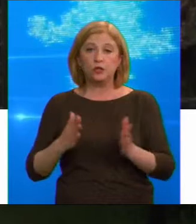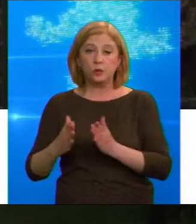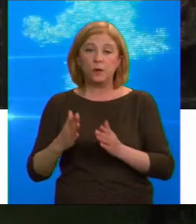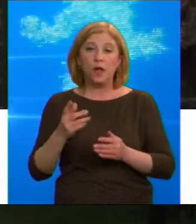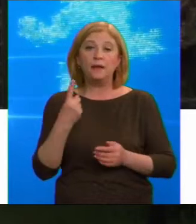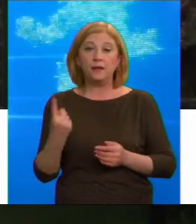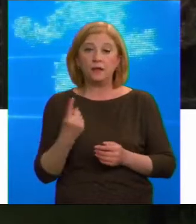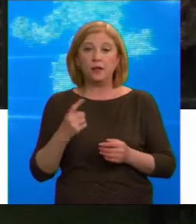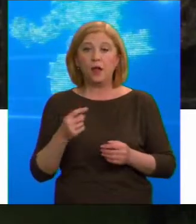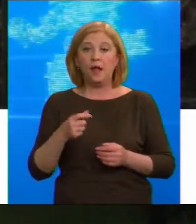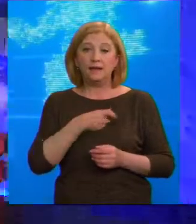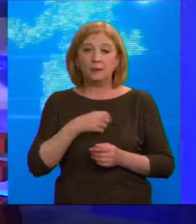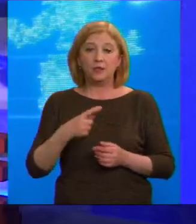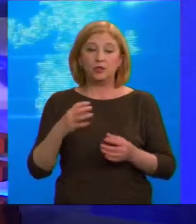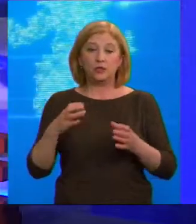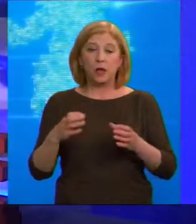единая дежурно-диспетчерская служба.